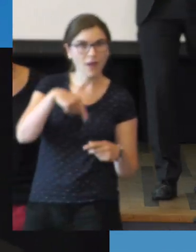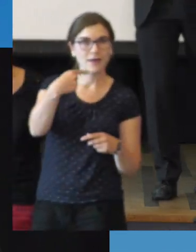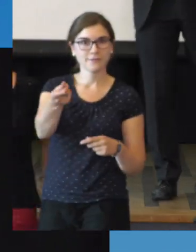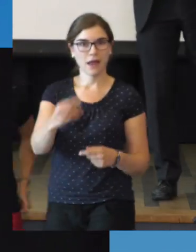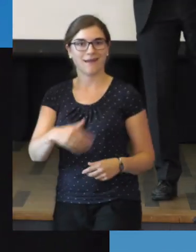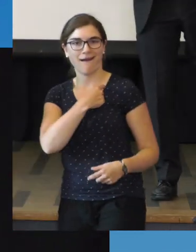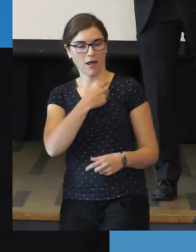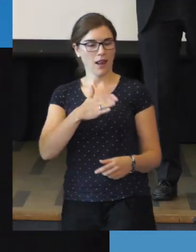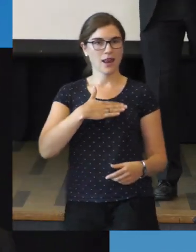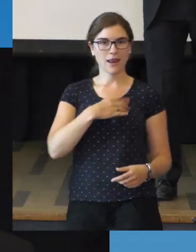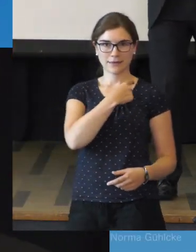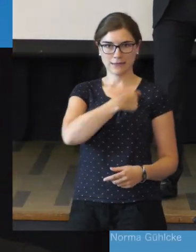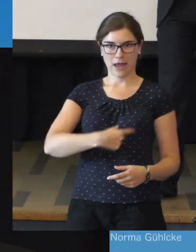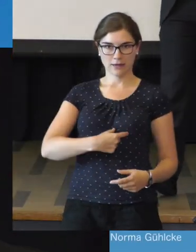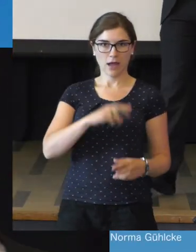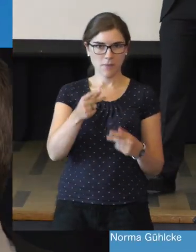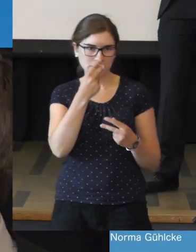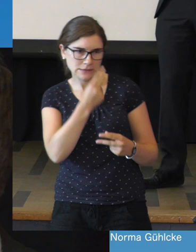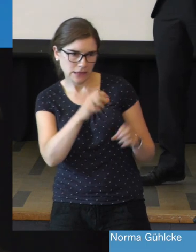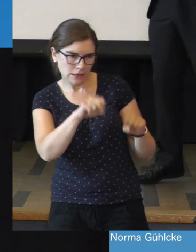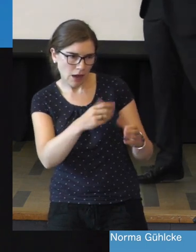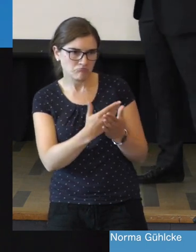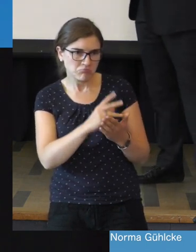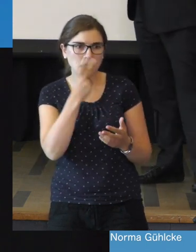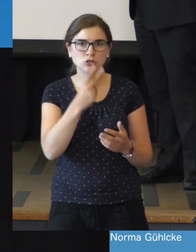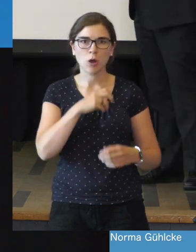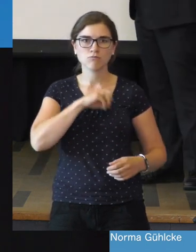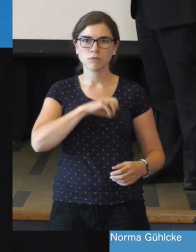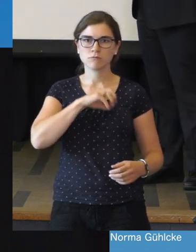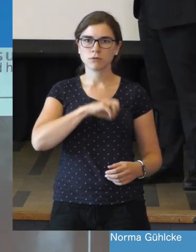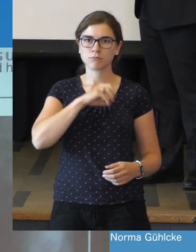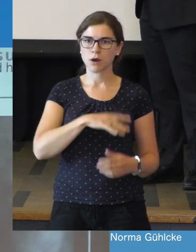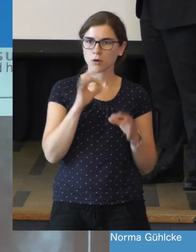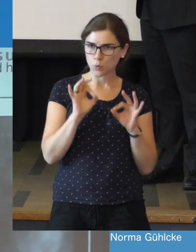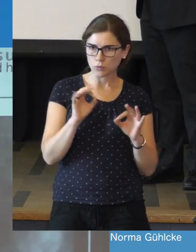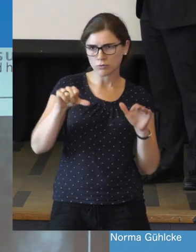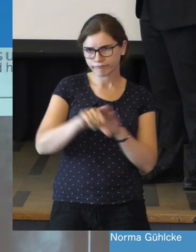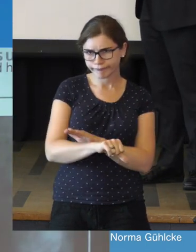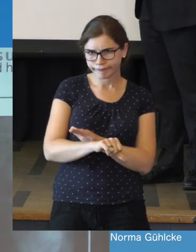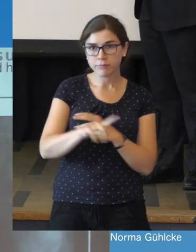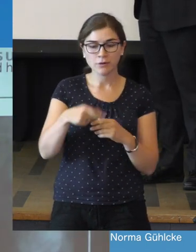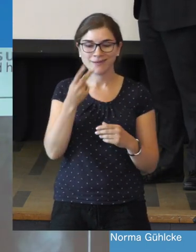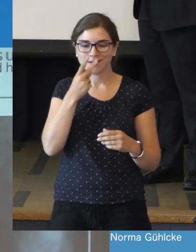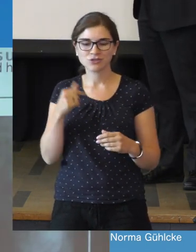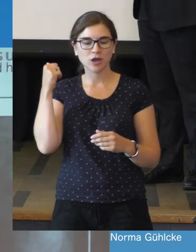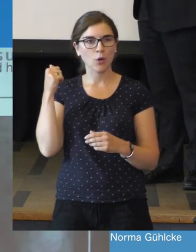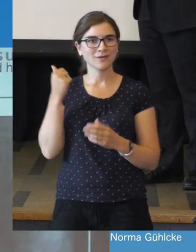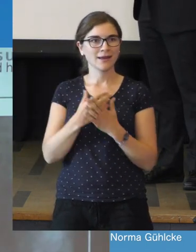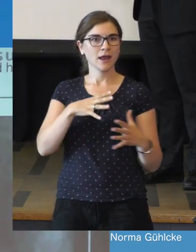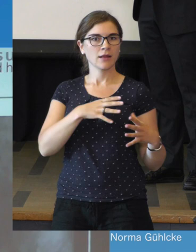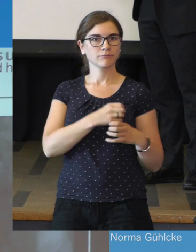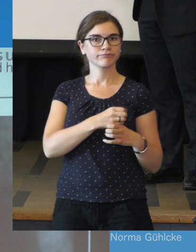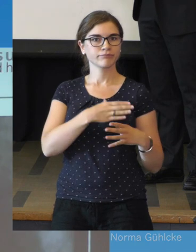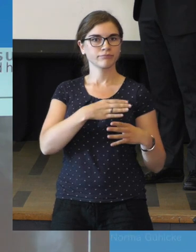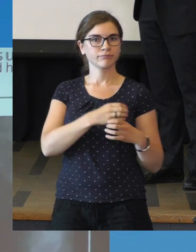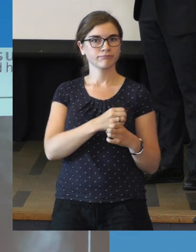linke Herzkammer häufig mit dar, um zu sehen, wie gut das Herz pumpt. Und hier sehen Sie, wie sich das Herz bei jedem Schlag